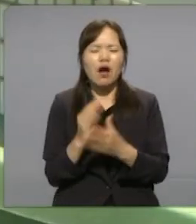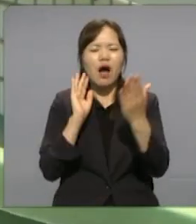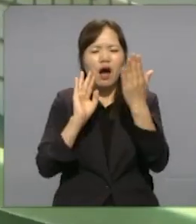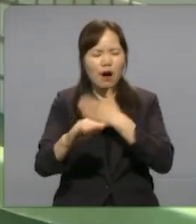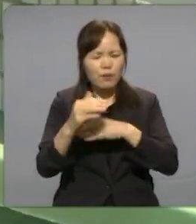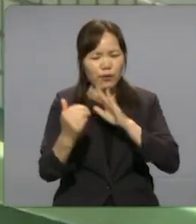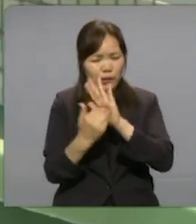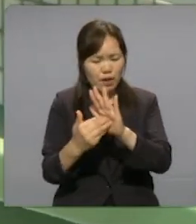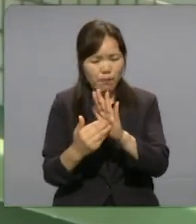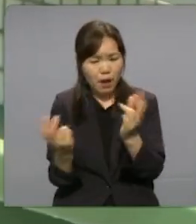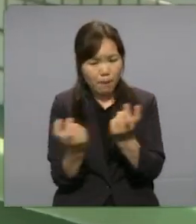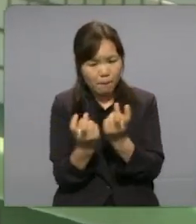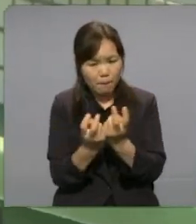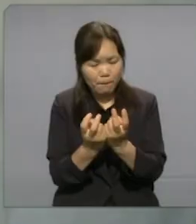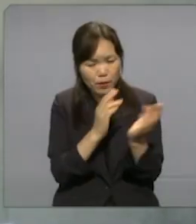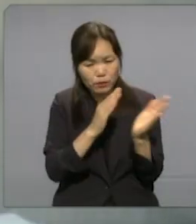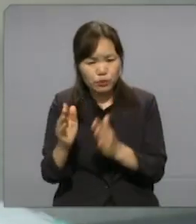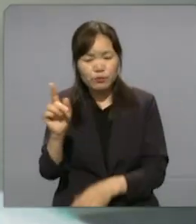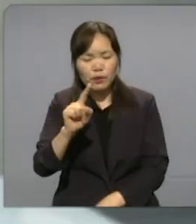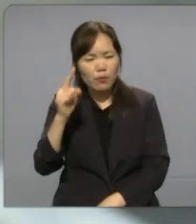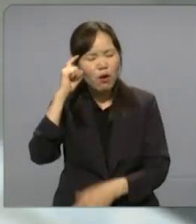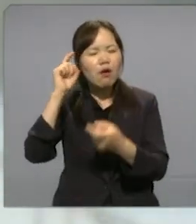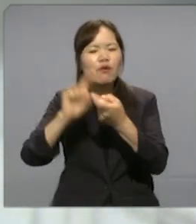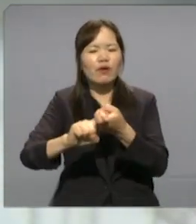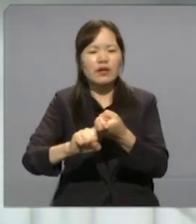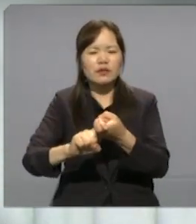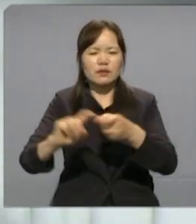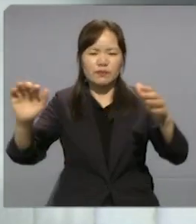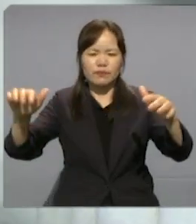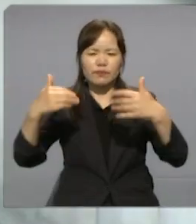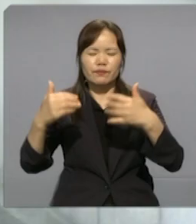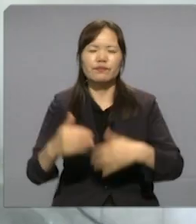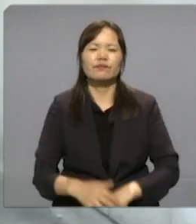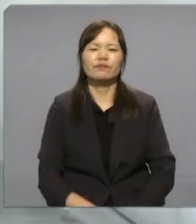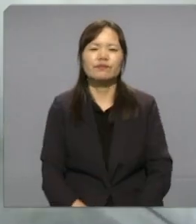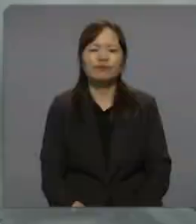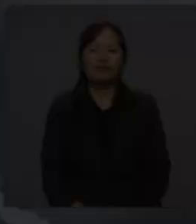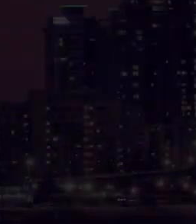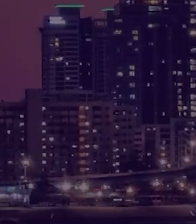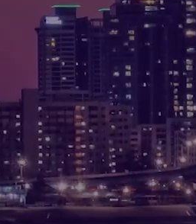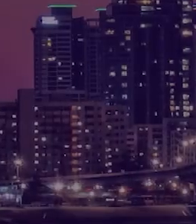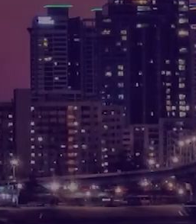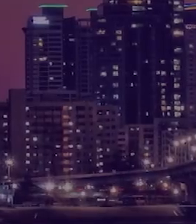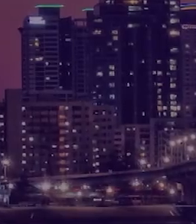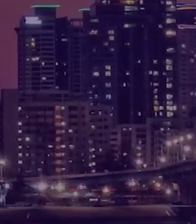예방 조치를 취할지 관심을 모으고 있습니다. OBS 뉴스 유은총입니다.